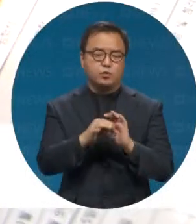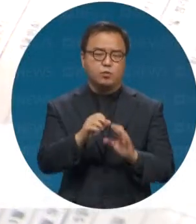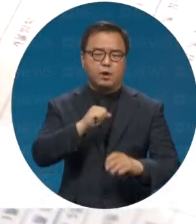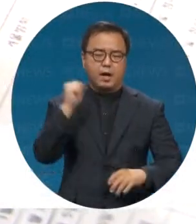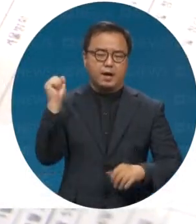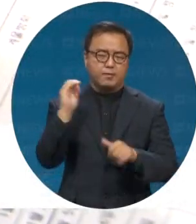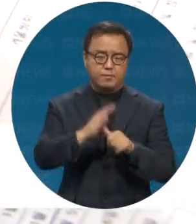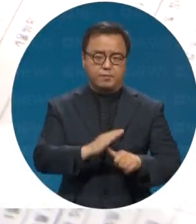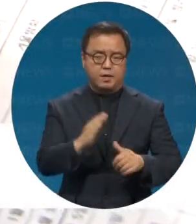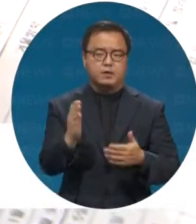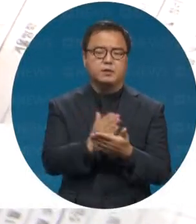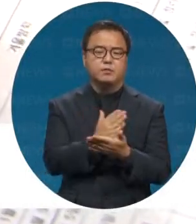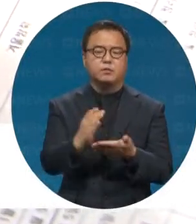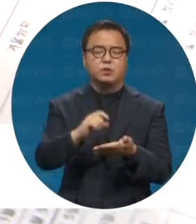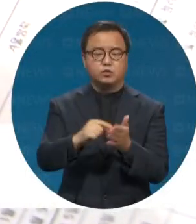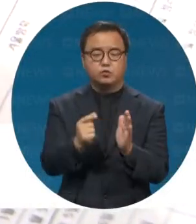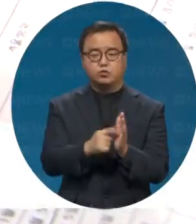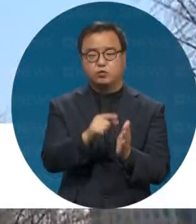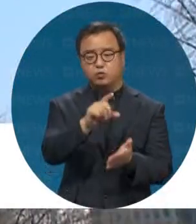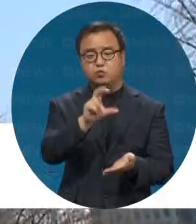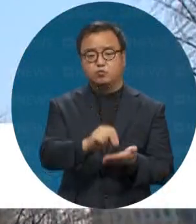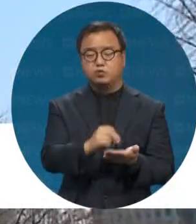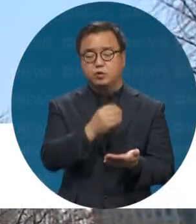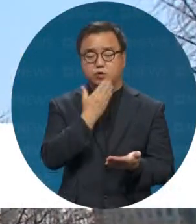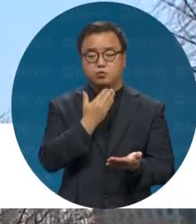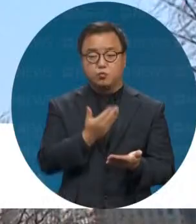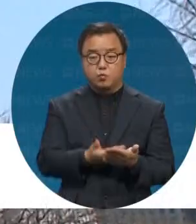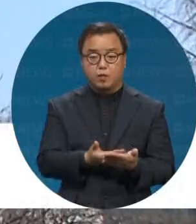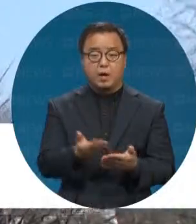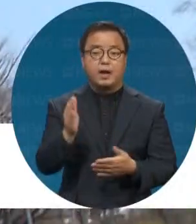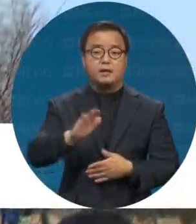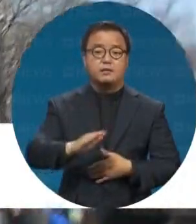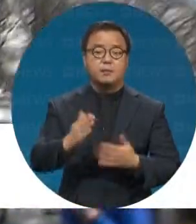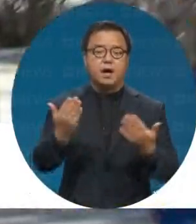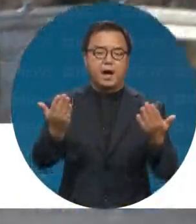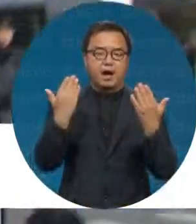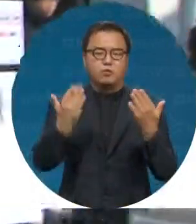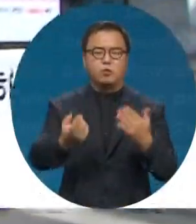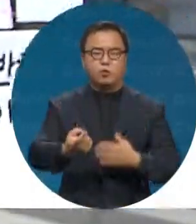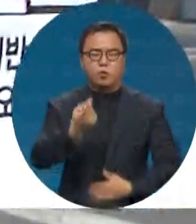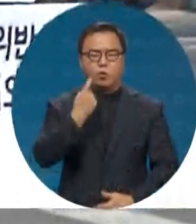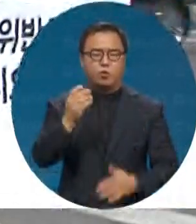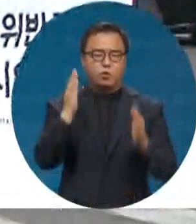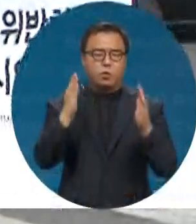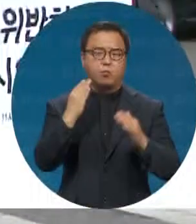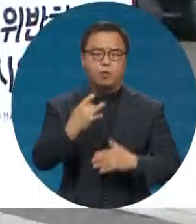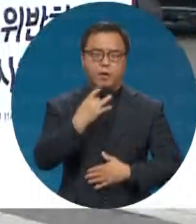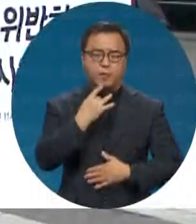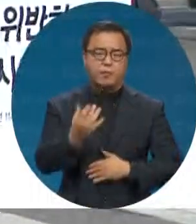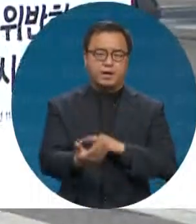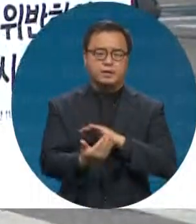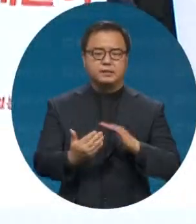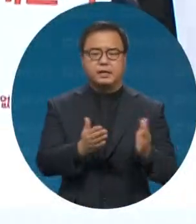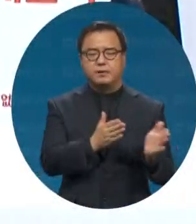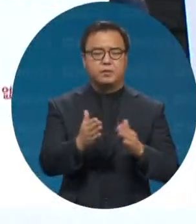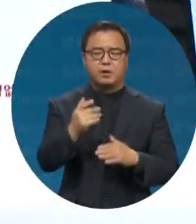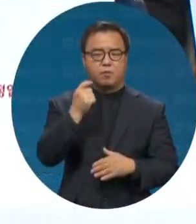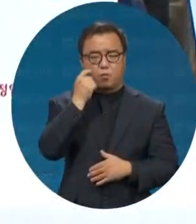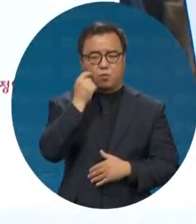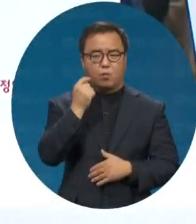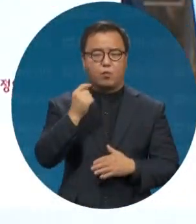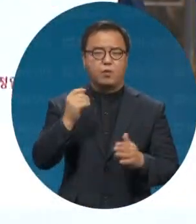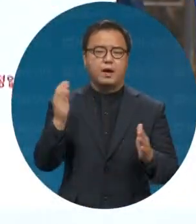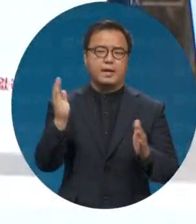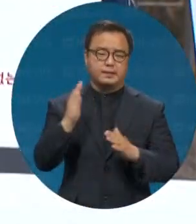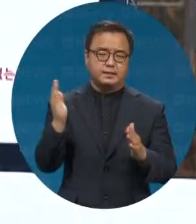정도로 킬러 문항에 중요성 큽니다 하지만 학교 수업만 으론 킬러 문항의 대비할 수 없다 보니 수험생들이 사교육에 의존할 수밖에